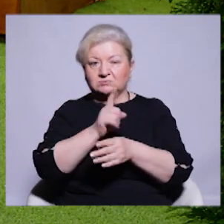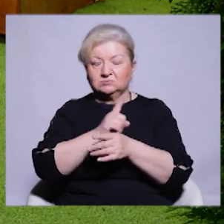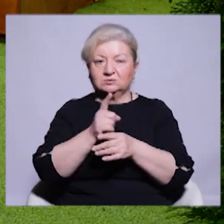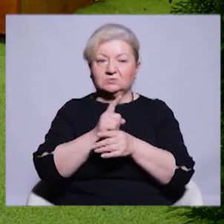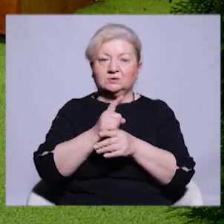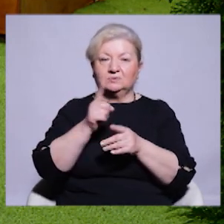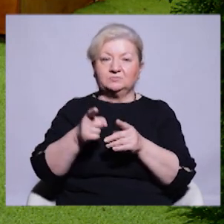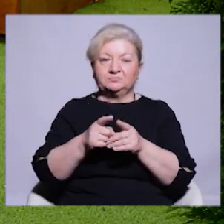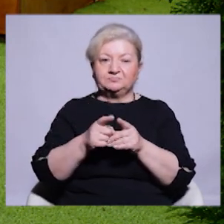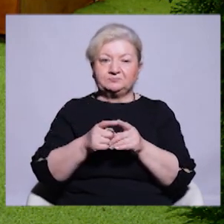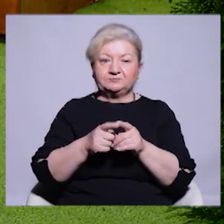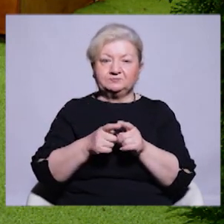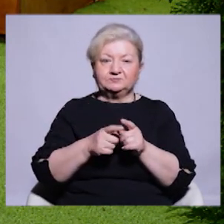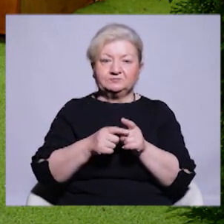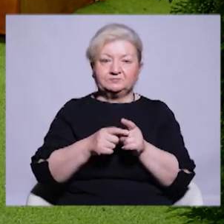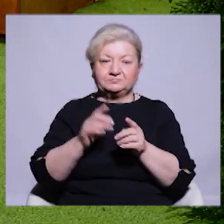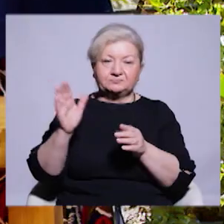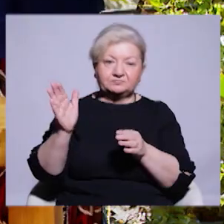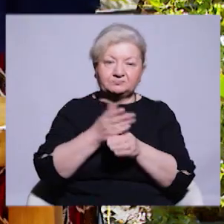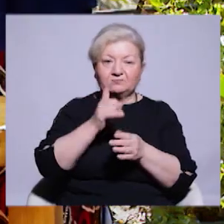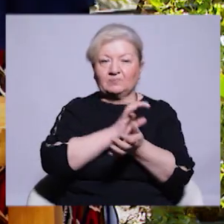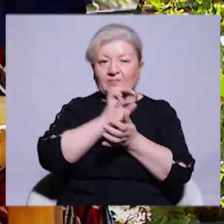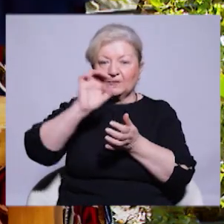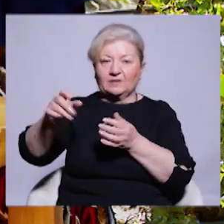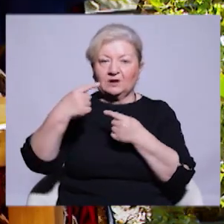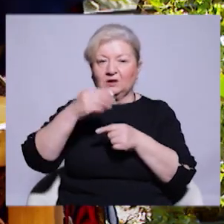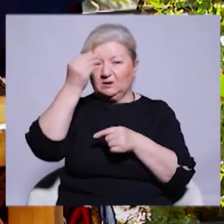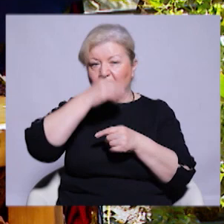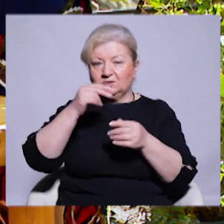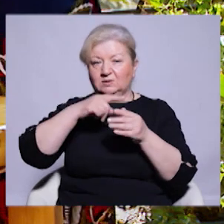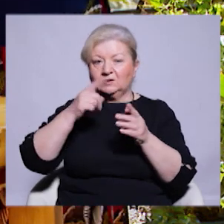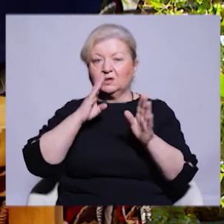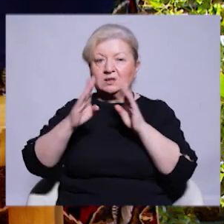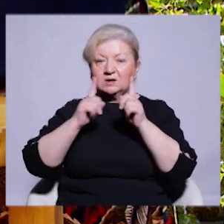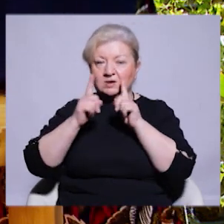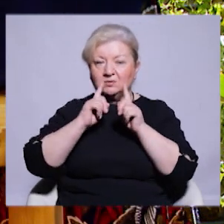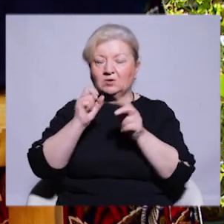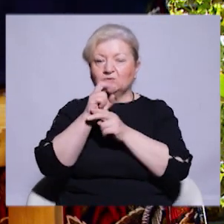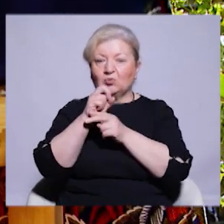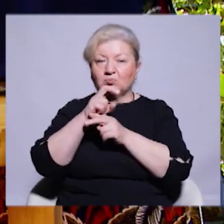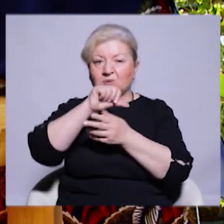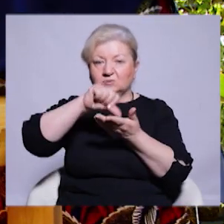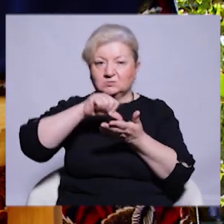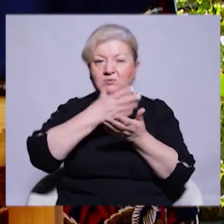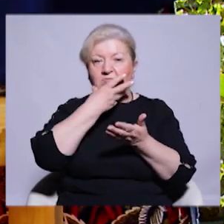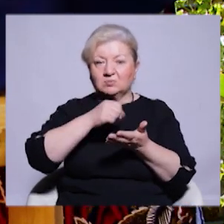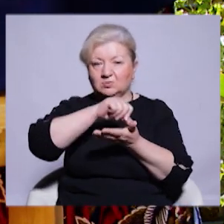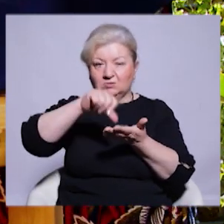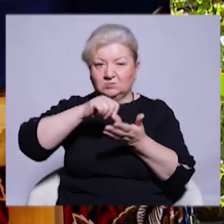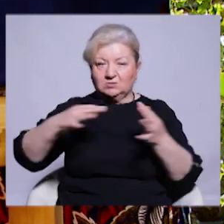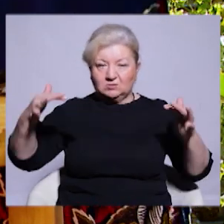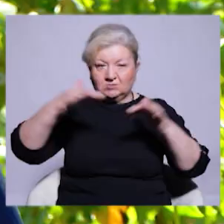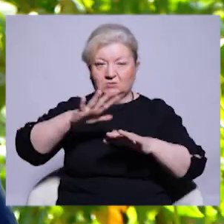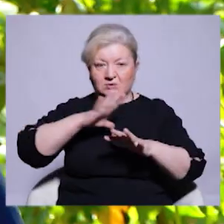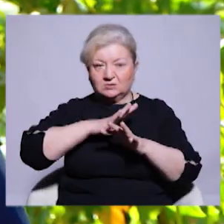ჭვინტი ფეხსაცმლის და კვილი მოტეხა და ვახტანგმა გააგზავნა ეს საეკლესიო კრებაზე, სადაც 12 ქართველი ეპისკოპოსი ესწრებოდა, ქორუმი